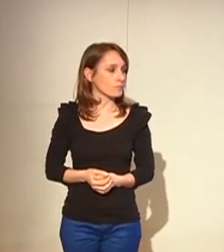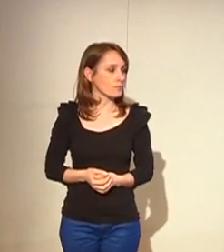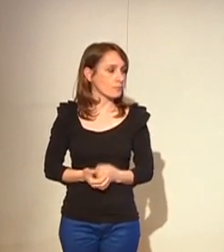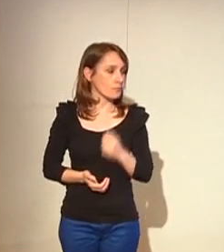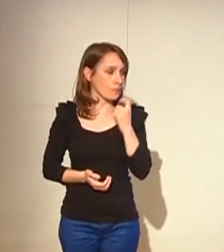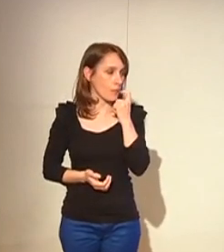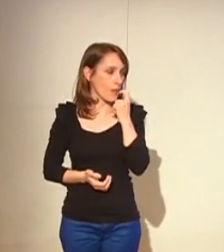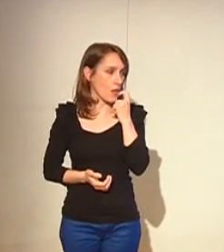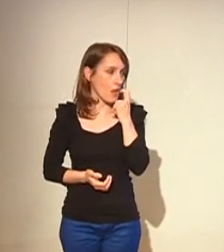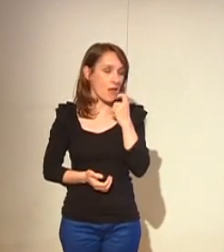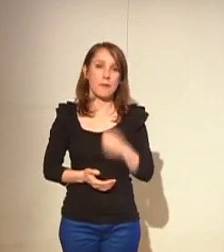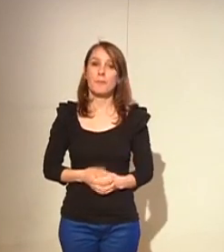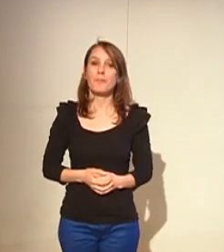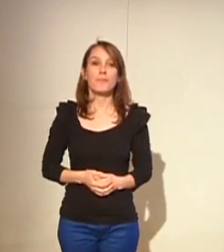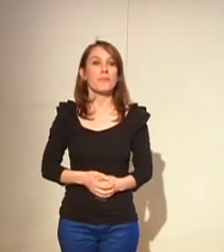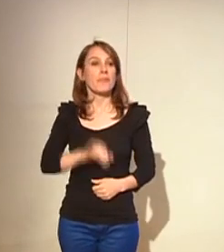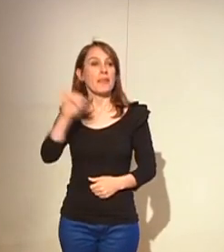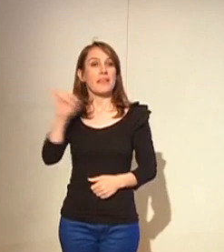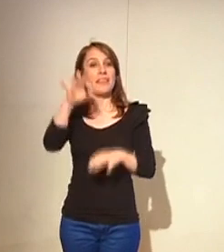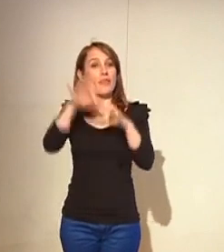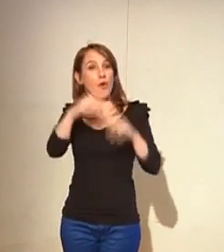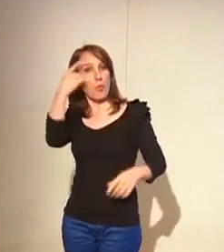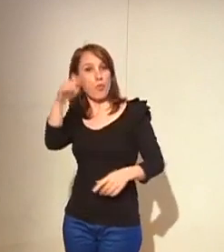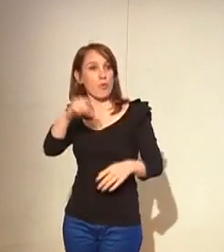donc qui est pour cet